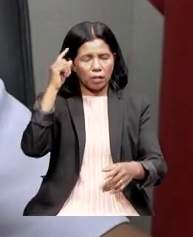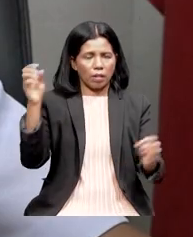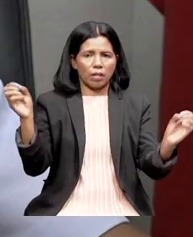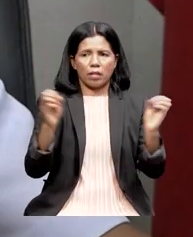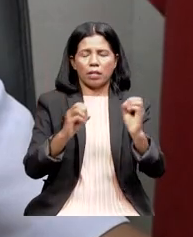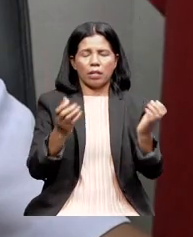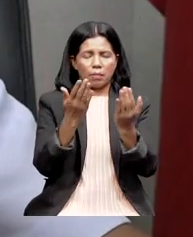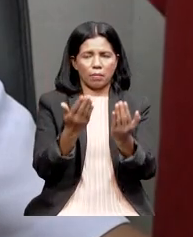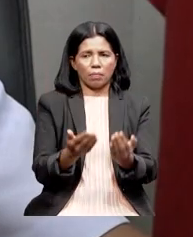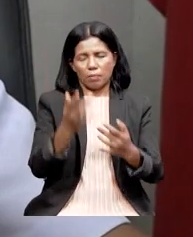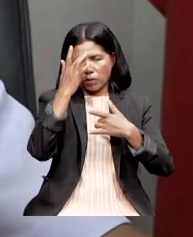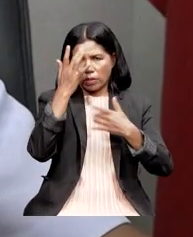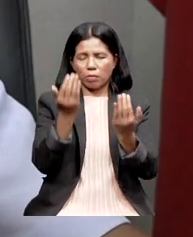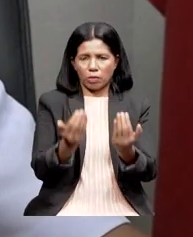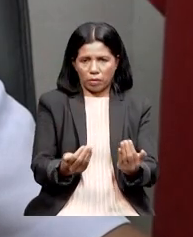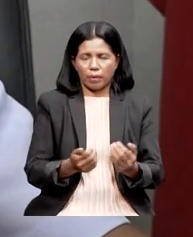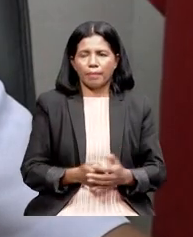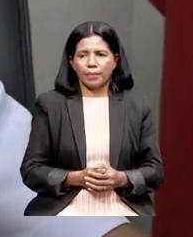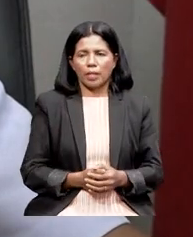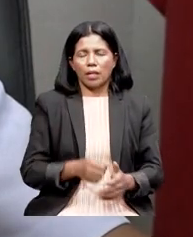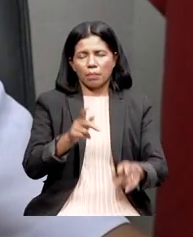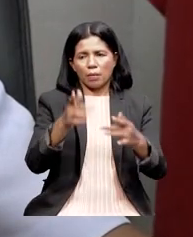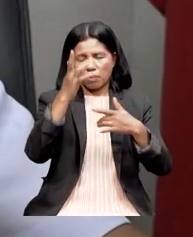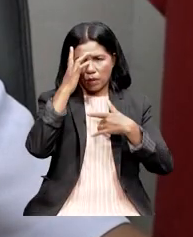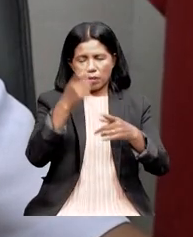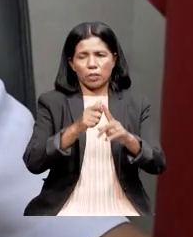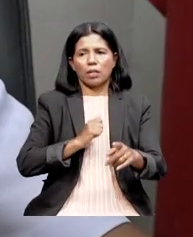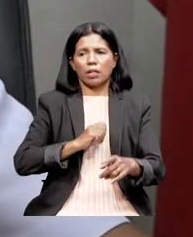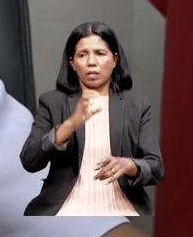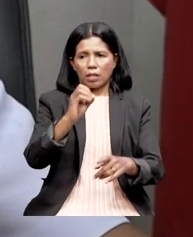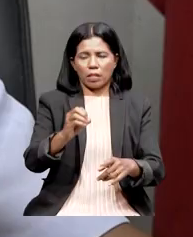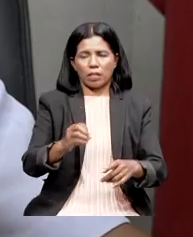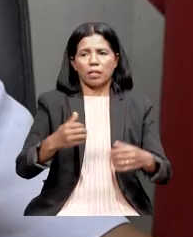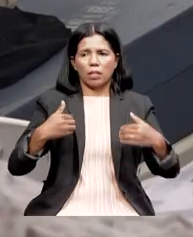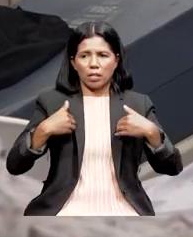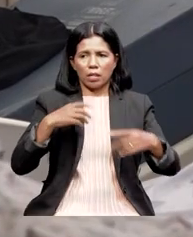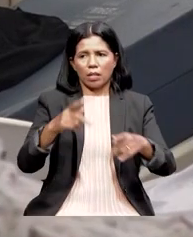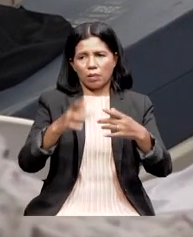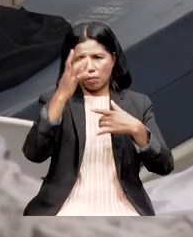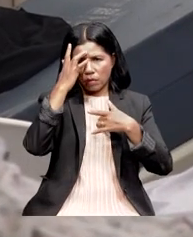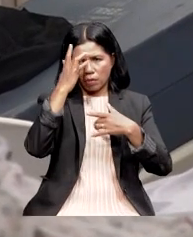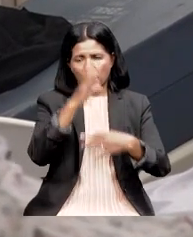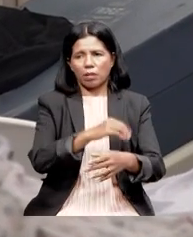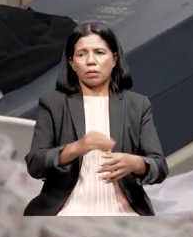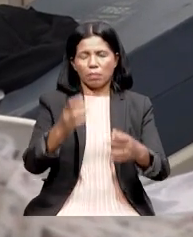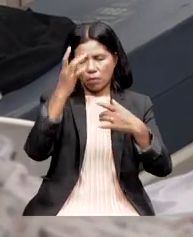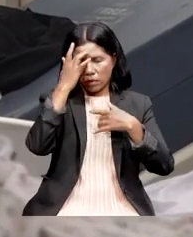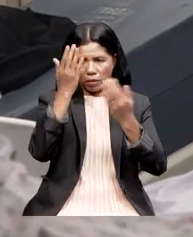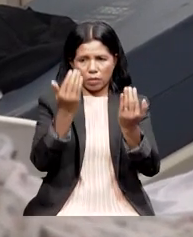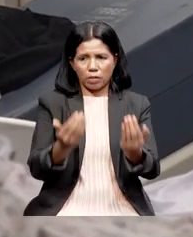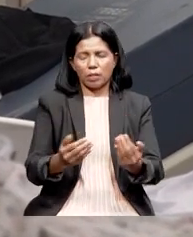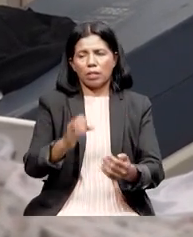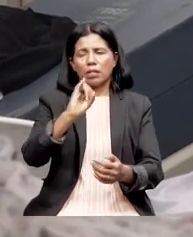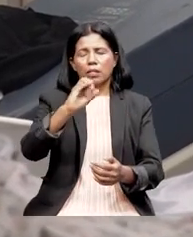iha gravidad ni bema toda be paciente ne bema mai husi ainaru iha paciente nai rum ho kondisau ne bema grave baixa